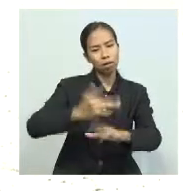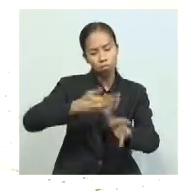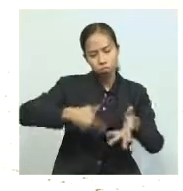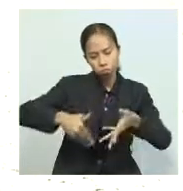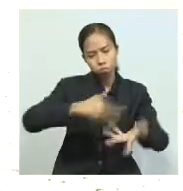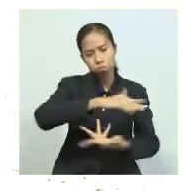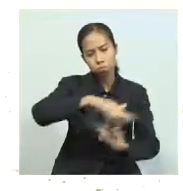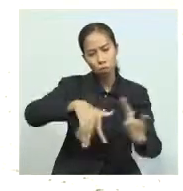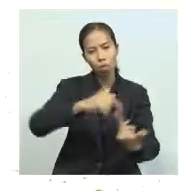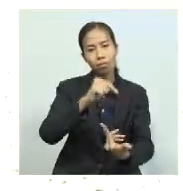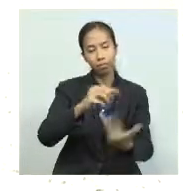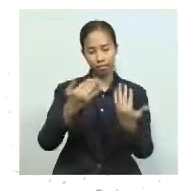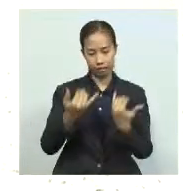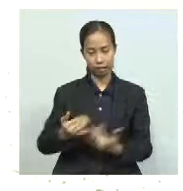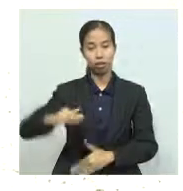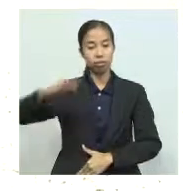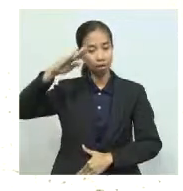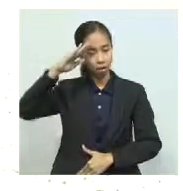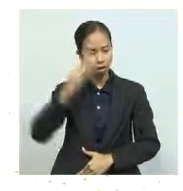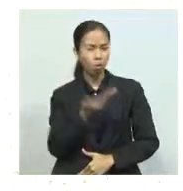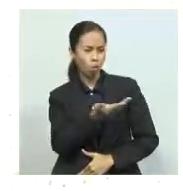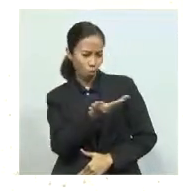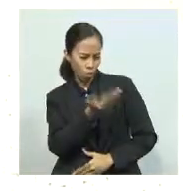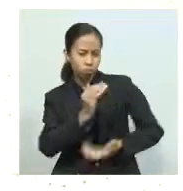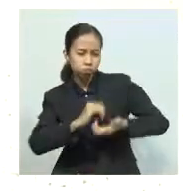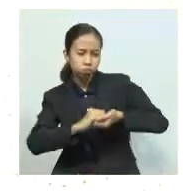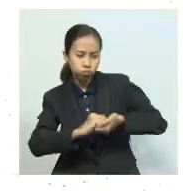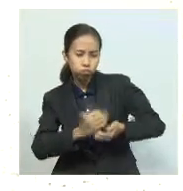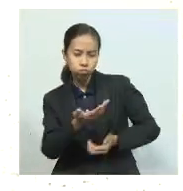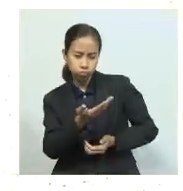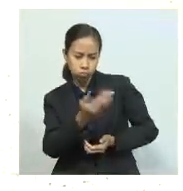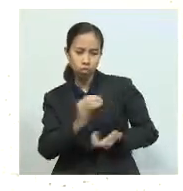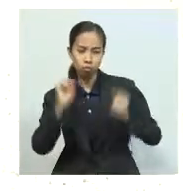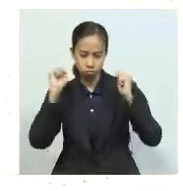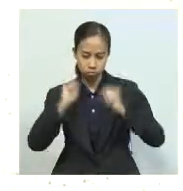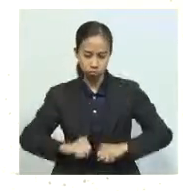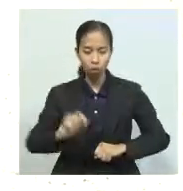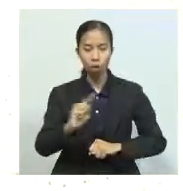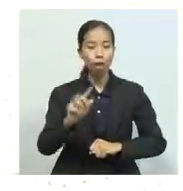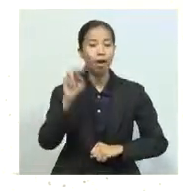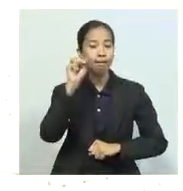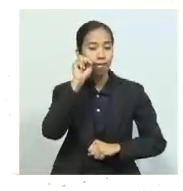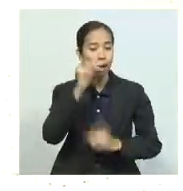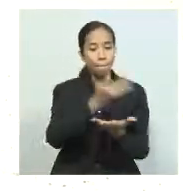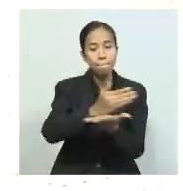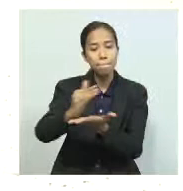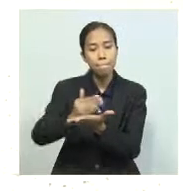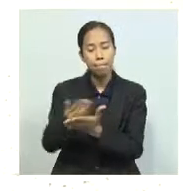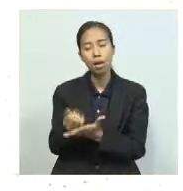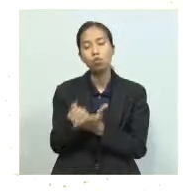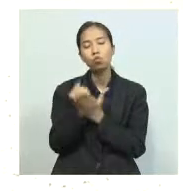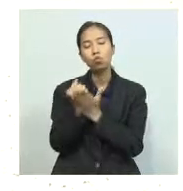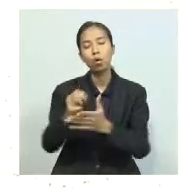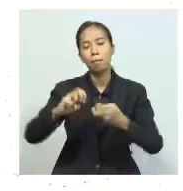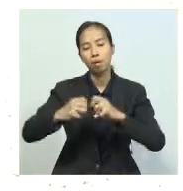วันนี้ก็มีการขอความร่วมมือชาวพิจิตรนะครับว่าให้มีการทำข้อตกลงในการใช้น้ำเพื่อลดปัญหาทะเ